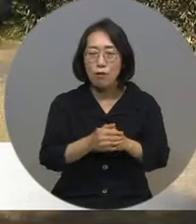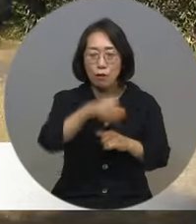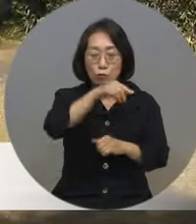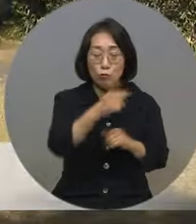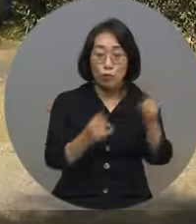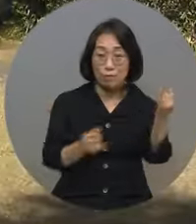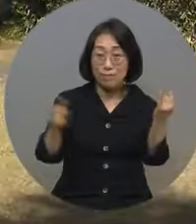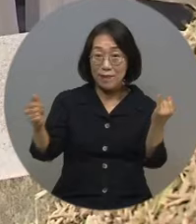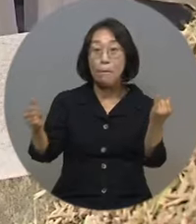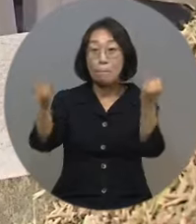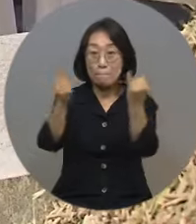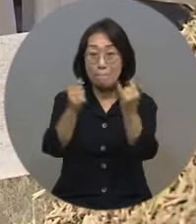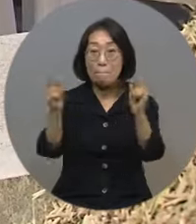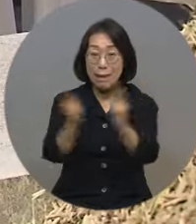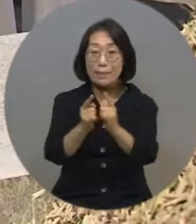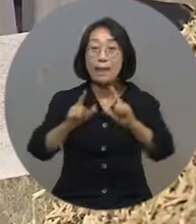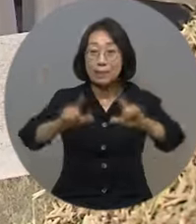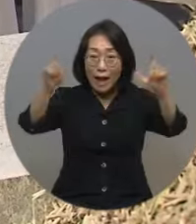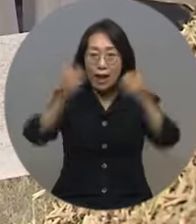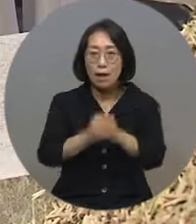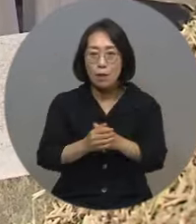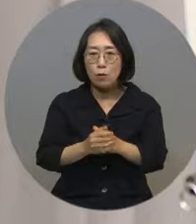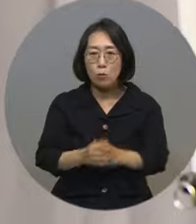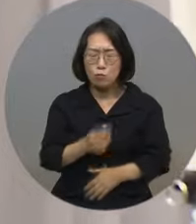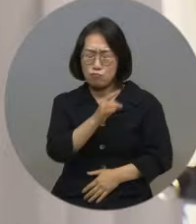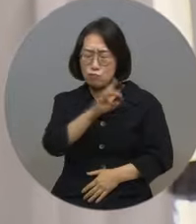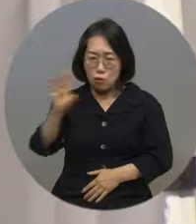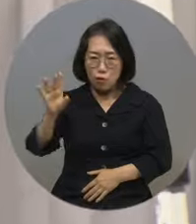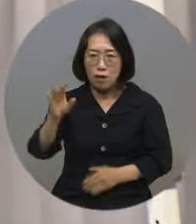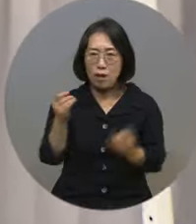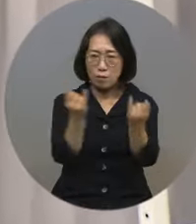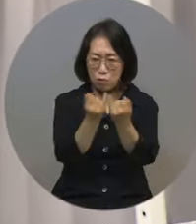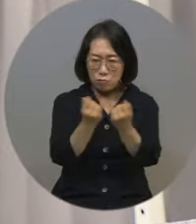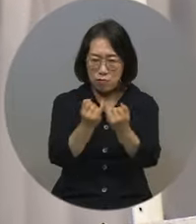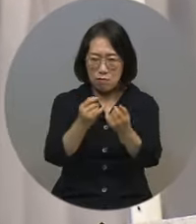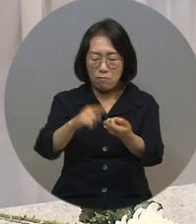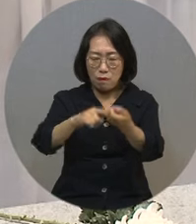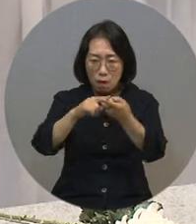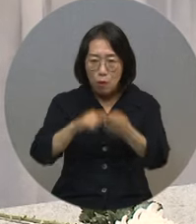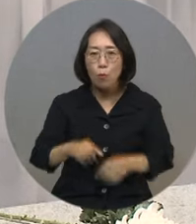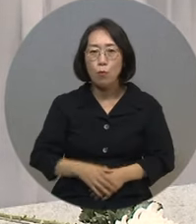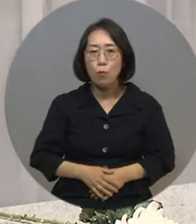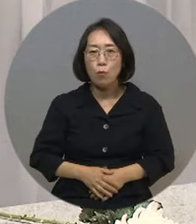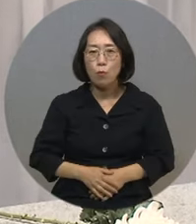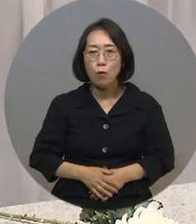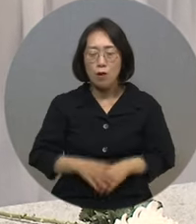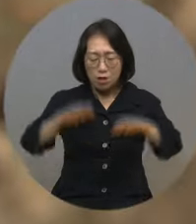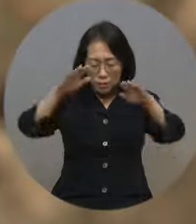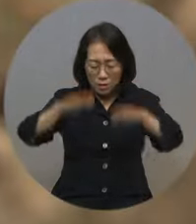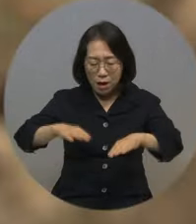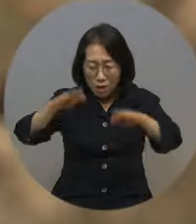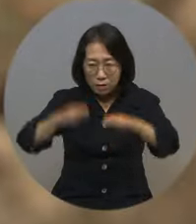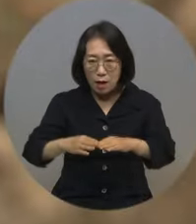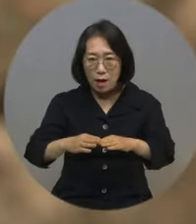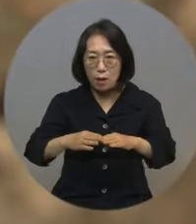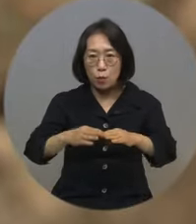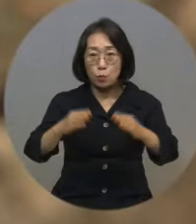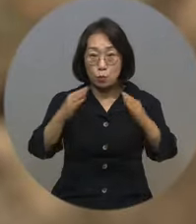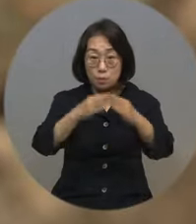일제강점기의 민족의식고취와 춘향의 절개를 이어받고자 사당을 건립하고 제사를 지내면서 시작된 행사로